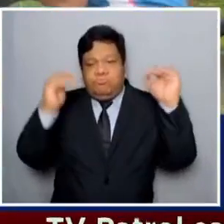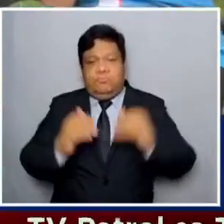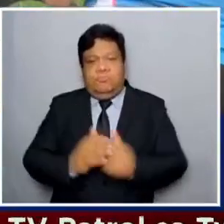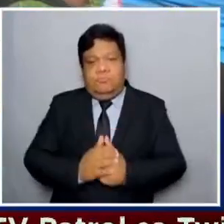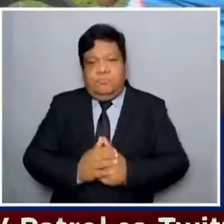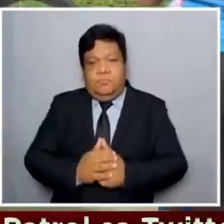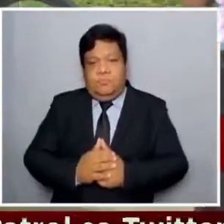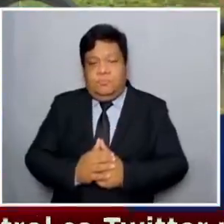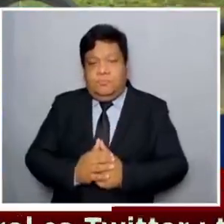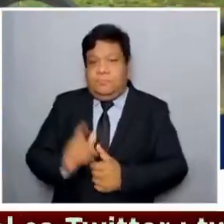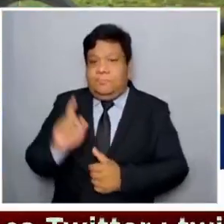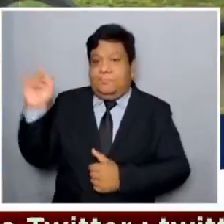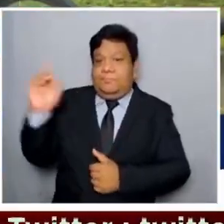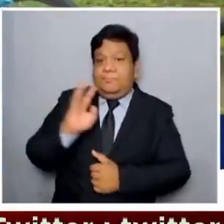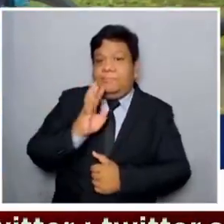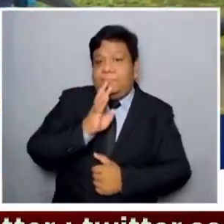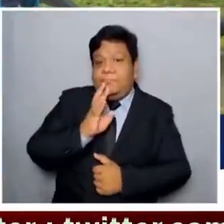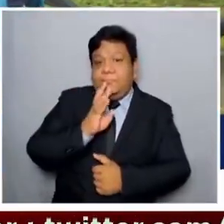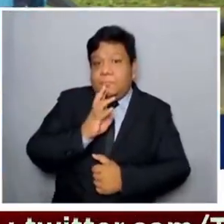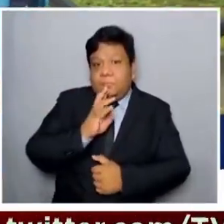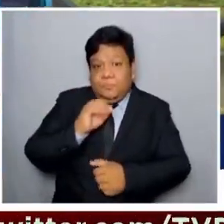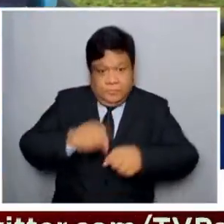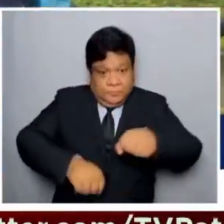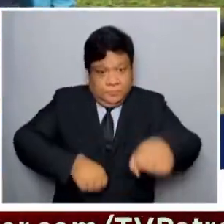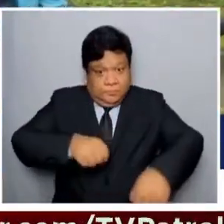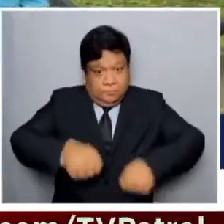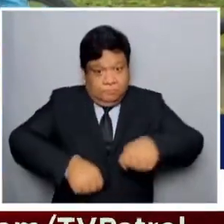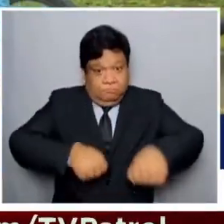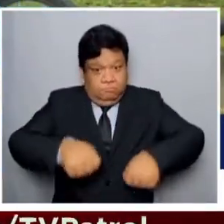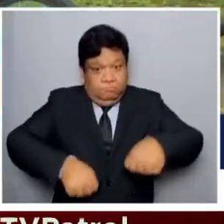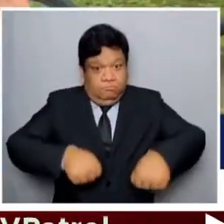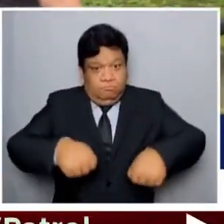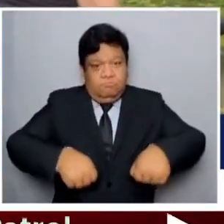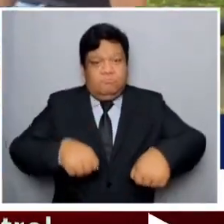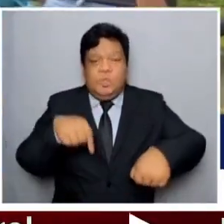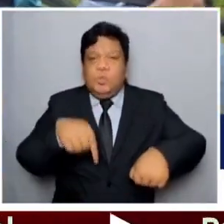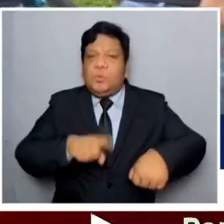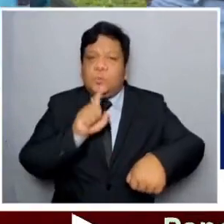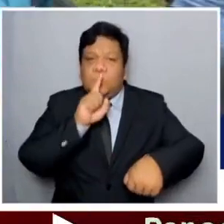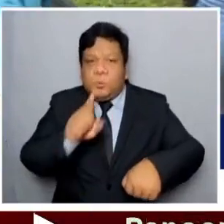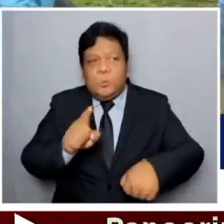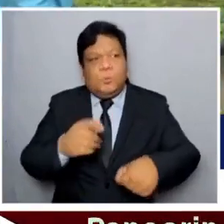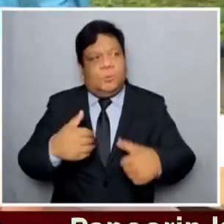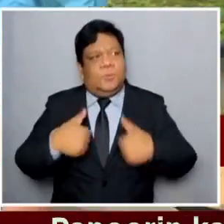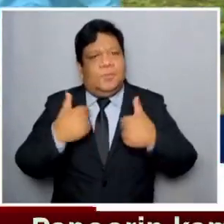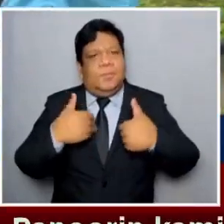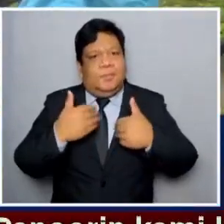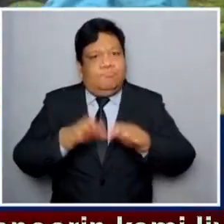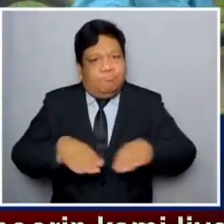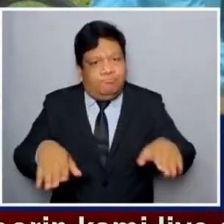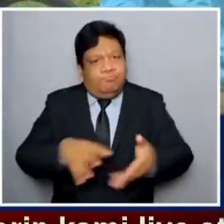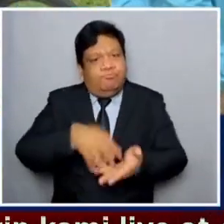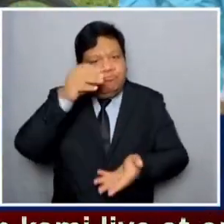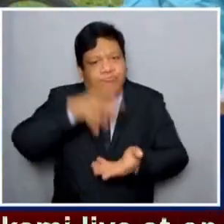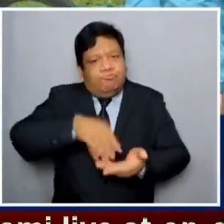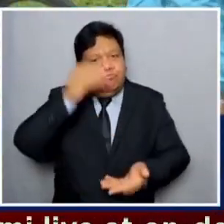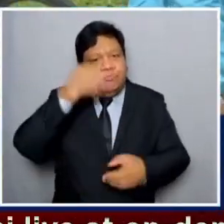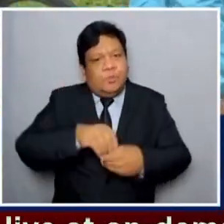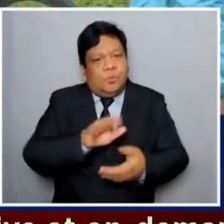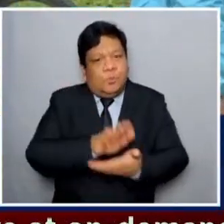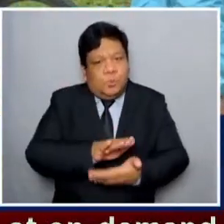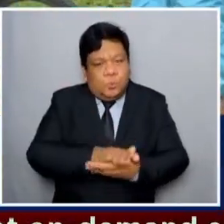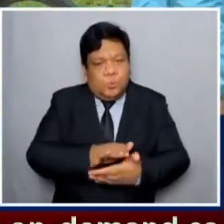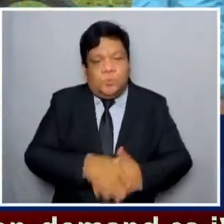that cycling is one of the things that young kids will learn in school. As an educator, so do you think that's possible?